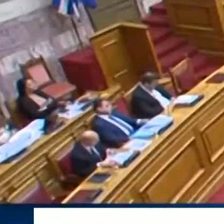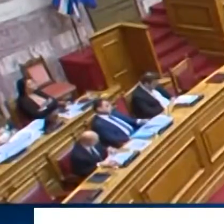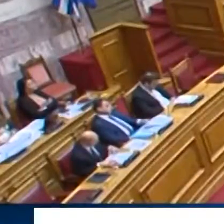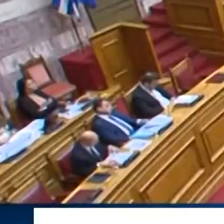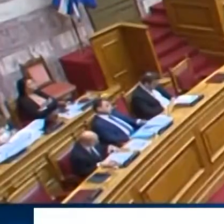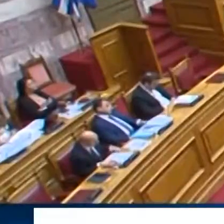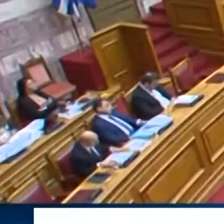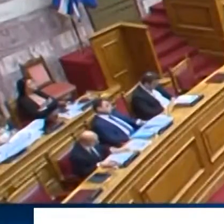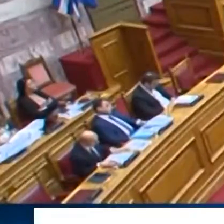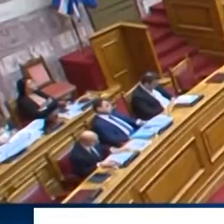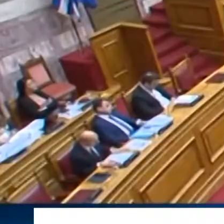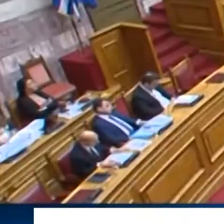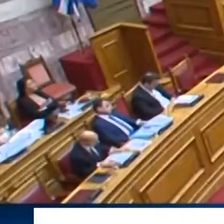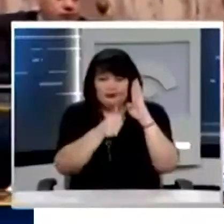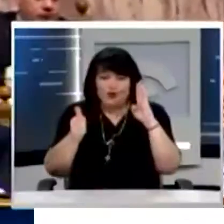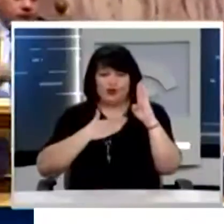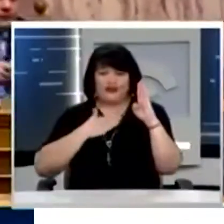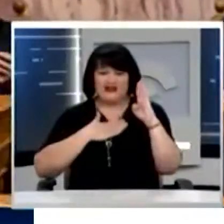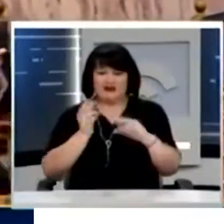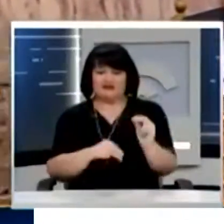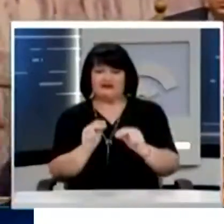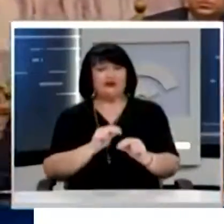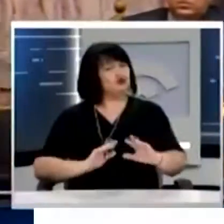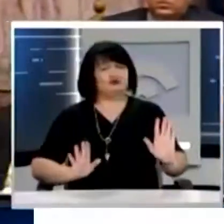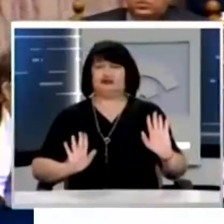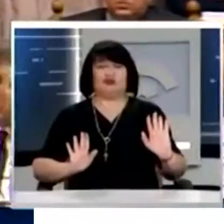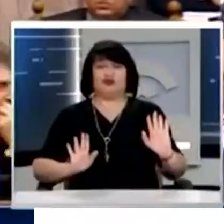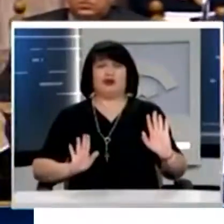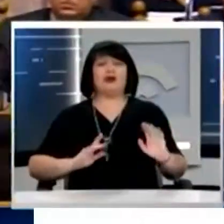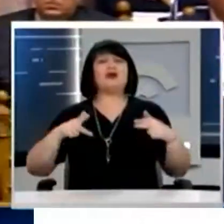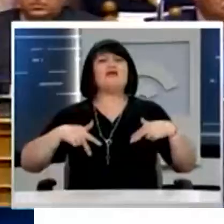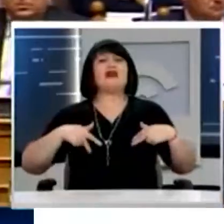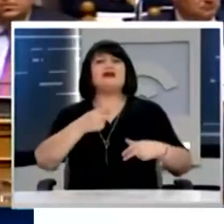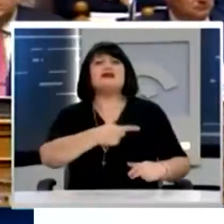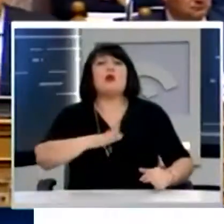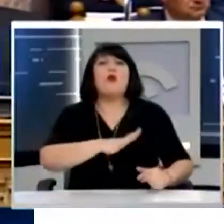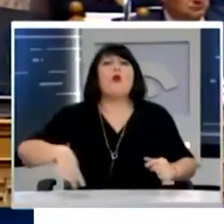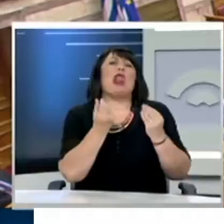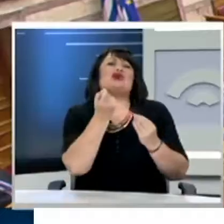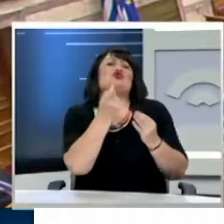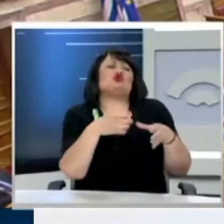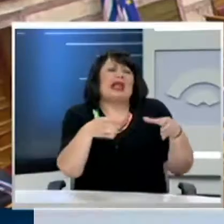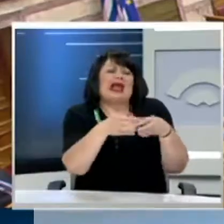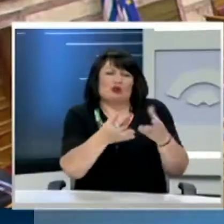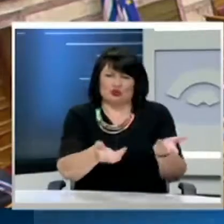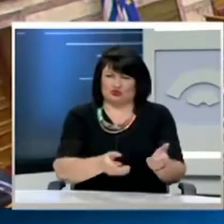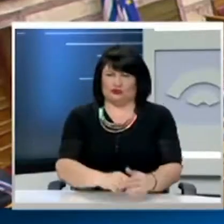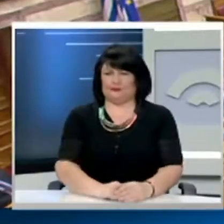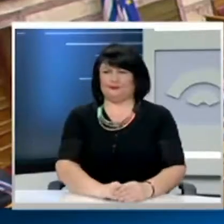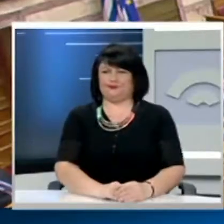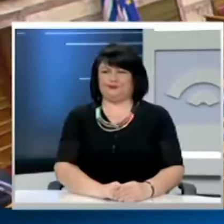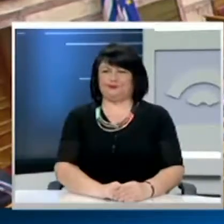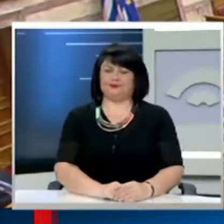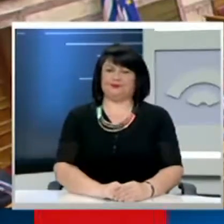Τα πειρά της αντιπολίτευσης συγκεντρώνει το προσχέδιο του προϋπολογισμού που κατατέθηκε σήμερα στη Βουλή για οριστική εγκατάλειψη